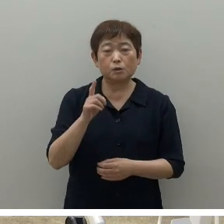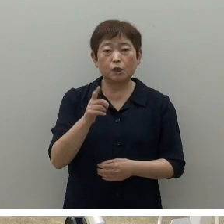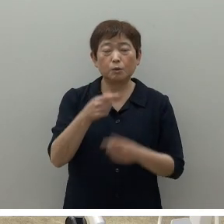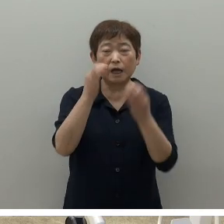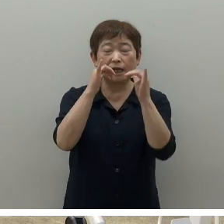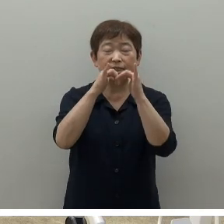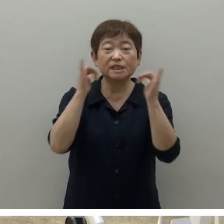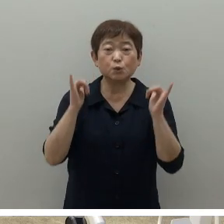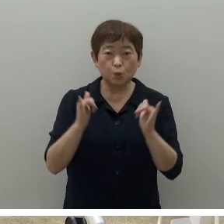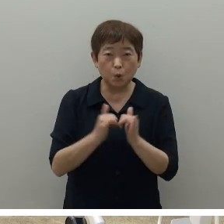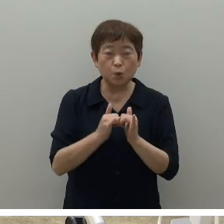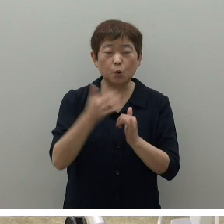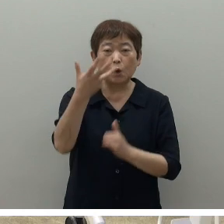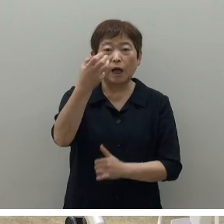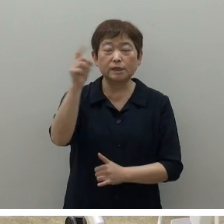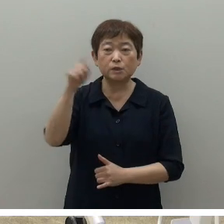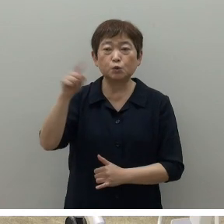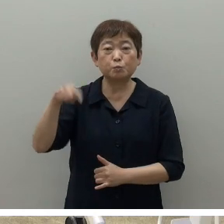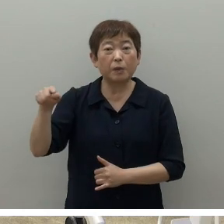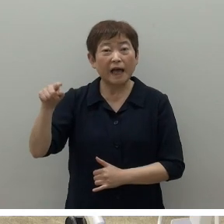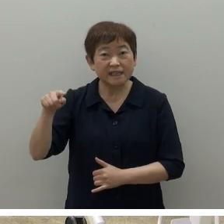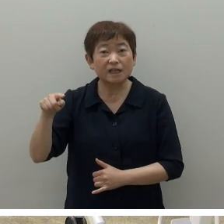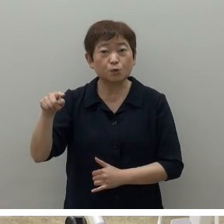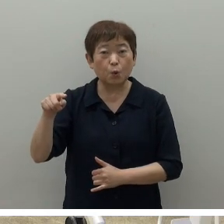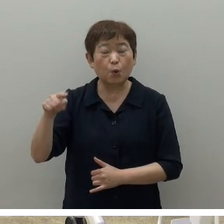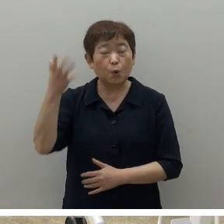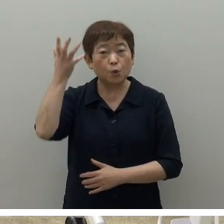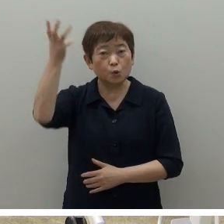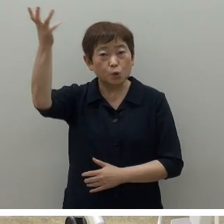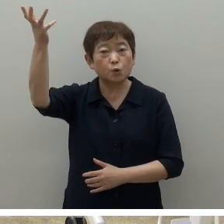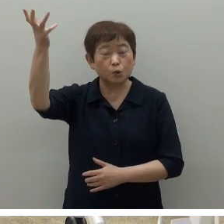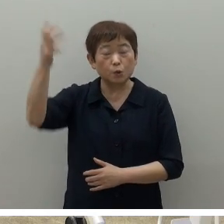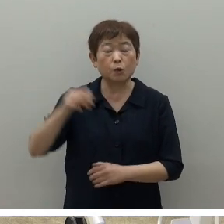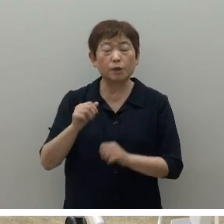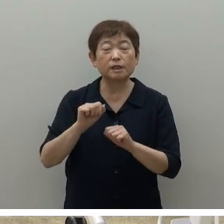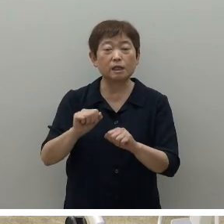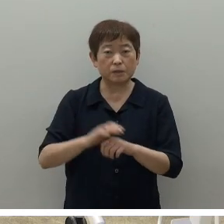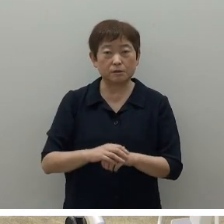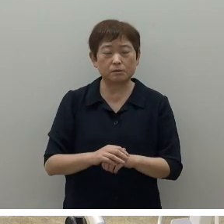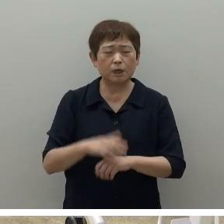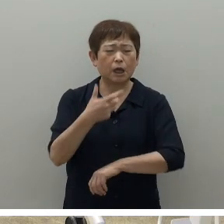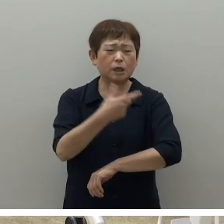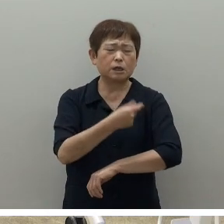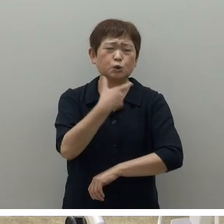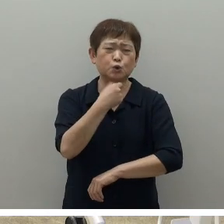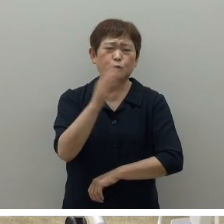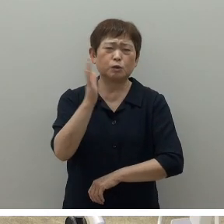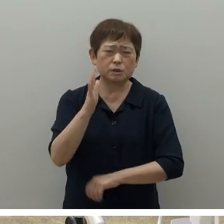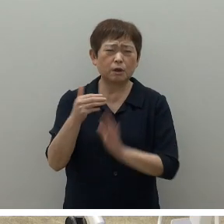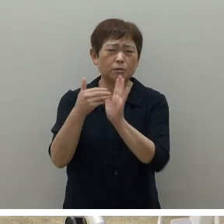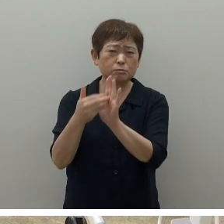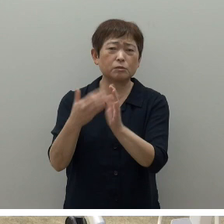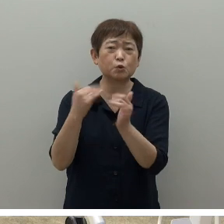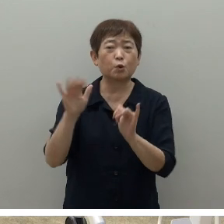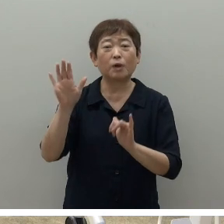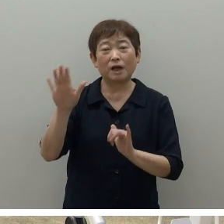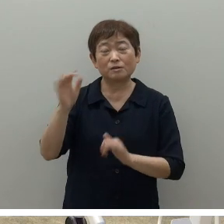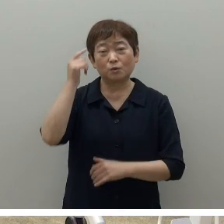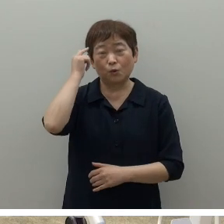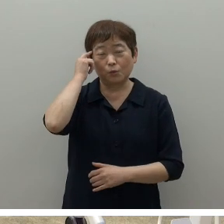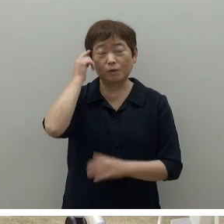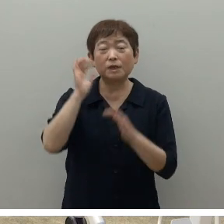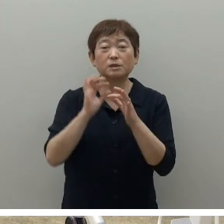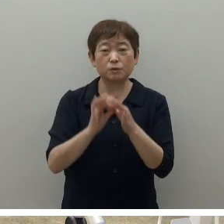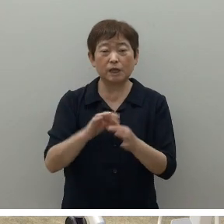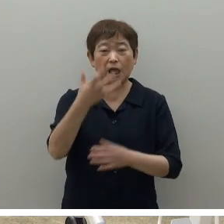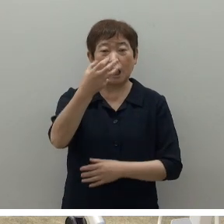をカウントしているわけであります。接種を希望しない方もいらっしゃると思いますので、8